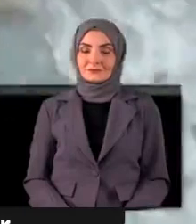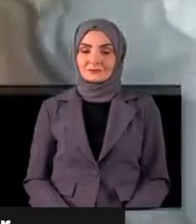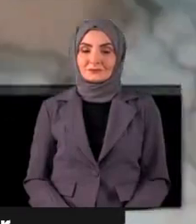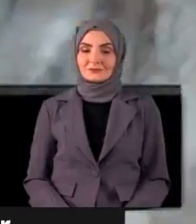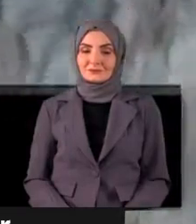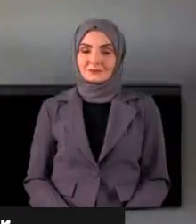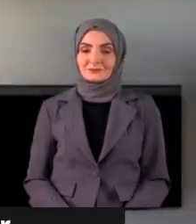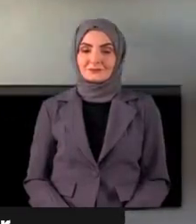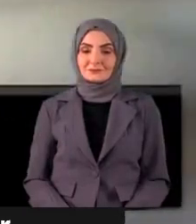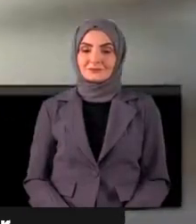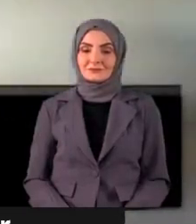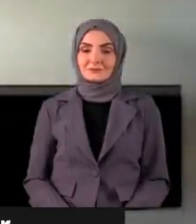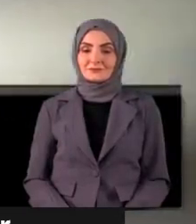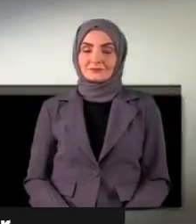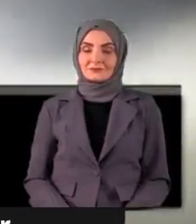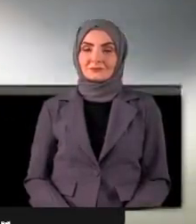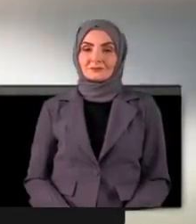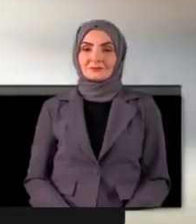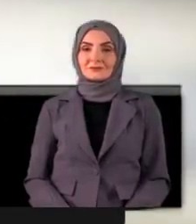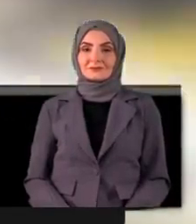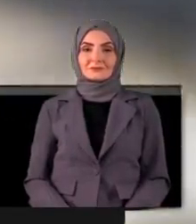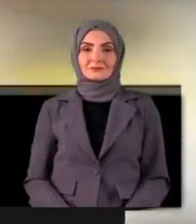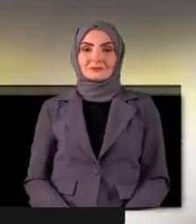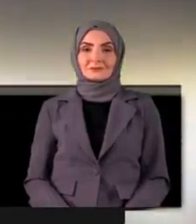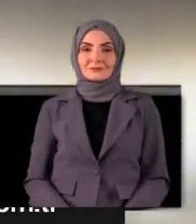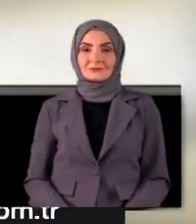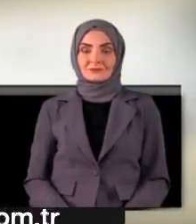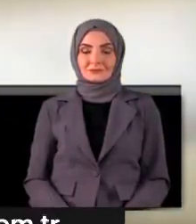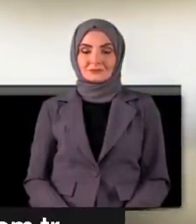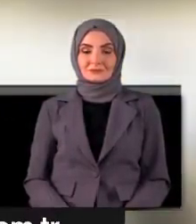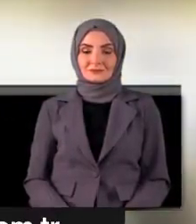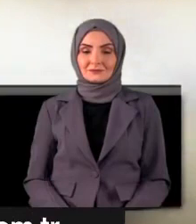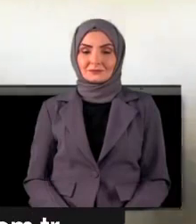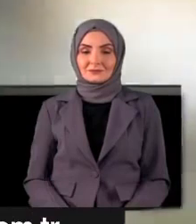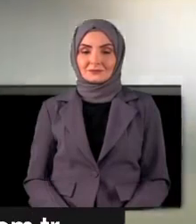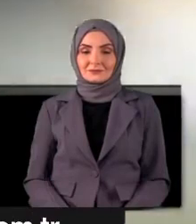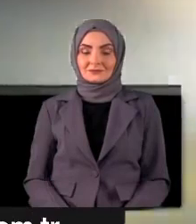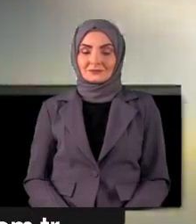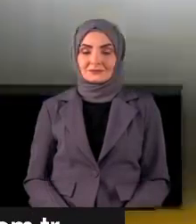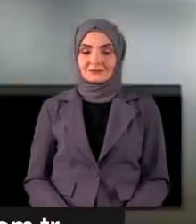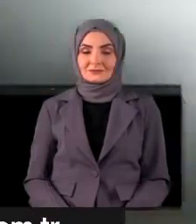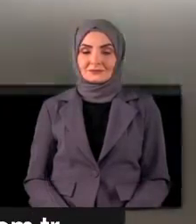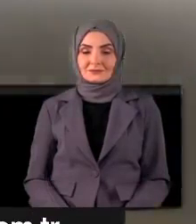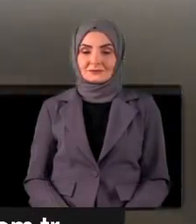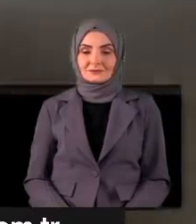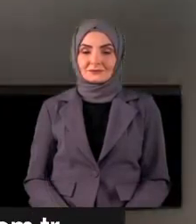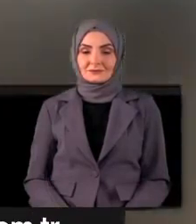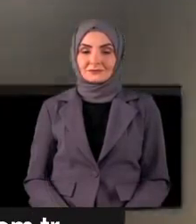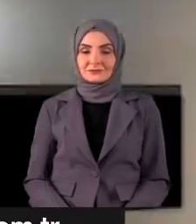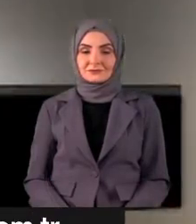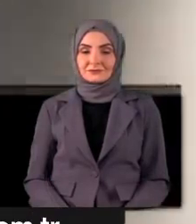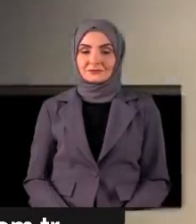mu? Evet. Abim burada. Abim burada. Abicam. Sağlıkçılar, sağlıkçılar, sağlıkçılar. Kızın